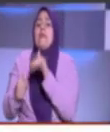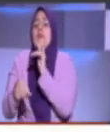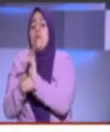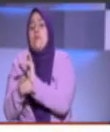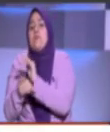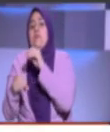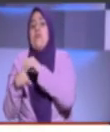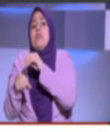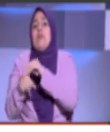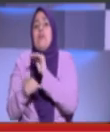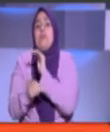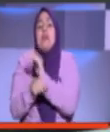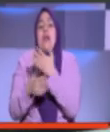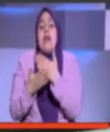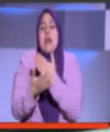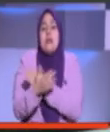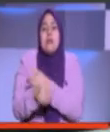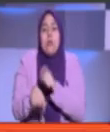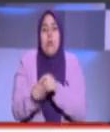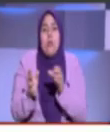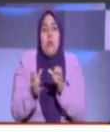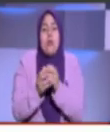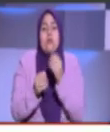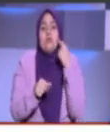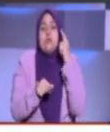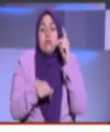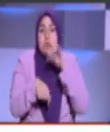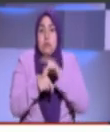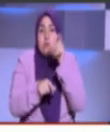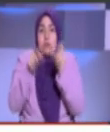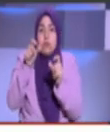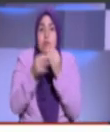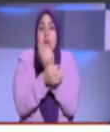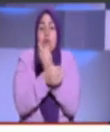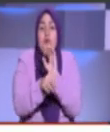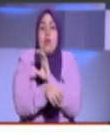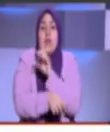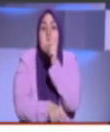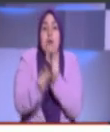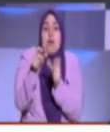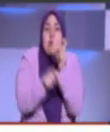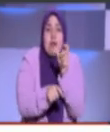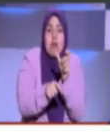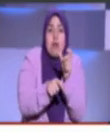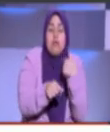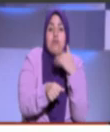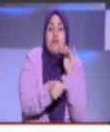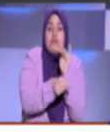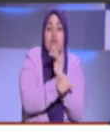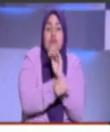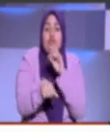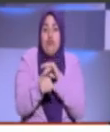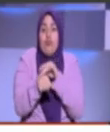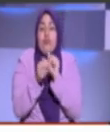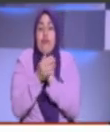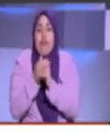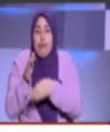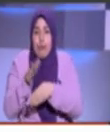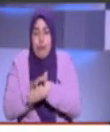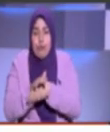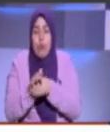لأخذ فترة النقاهة. الأطباء أو الفريق الطبي الخاص ببوريس جونسون أشار منذ قليل إلى أن فترة النقاهة